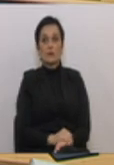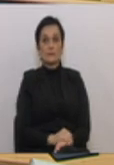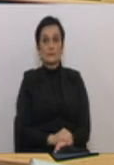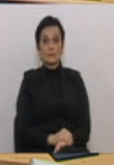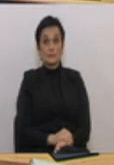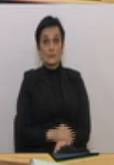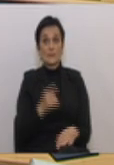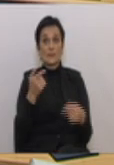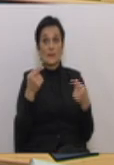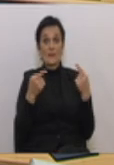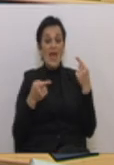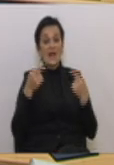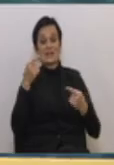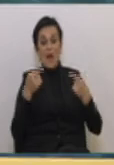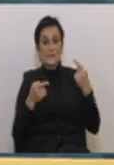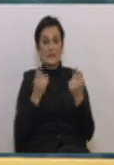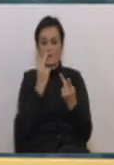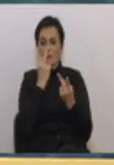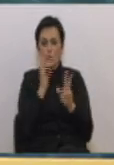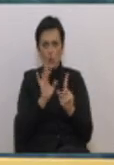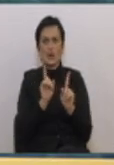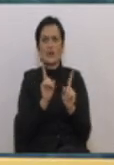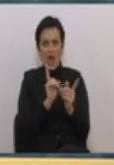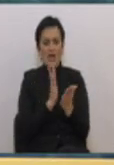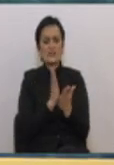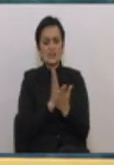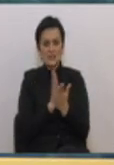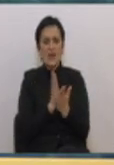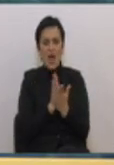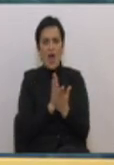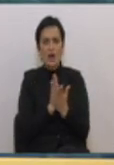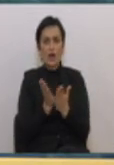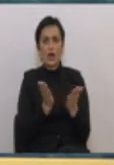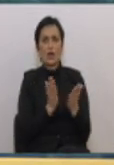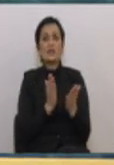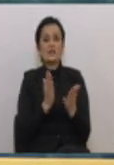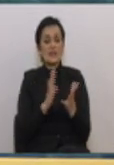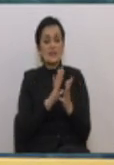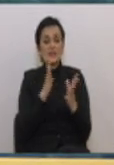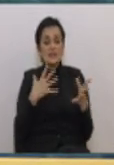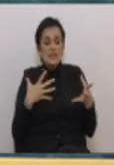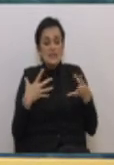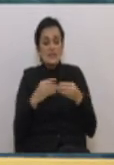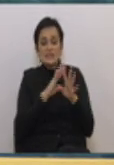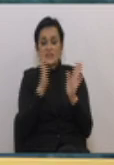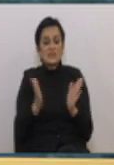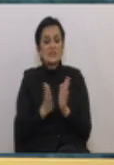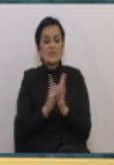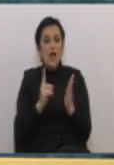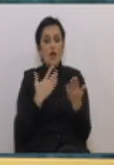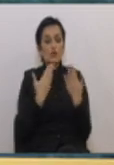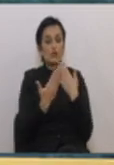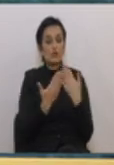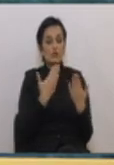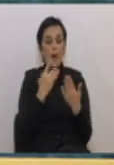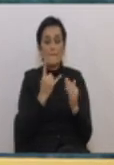ამ დაპირისპირების მიუხედავად რაღაც არის კითხულობდნენ რა გაგვაჩნია საერთოდ და საერთო გაგვაჩნია დამოკიდებულება